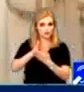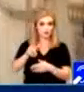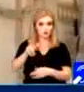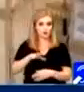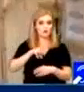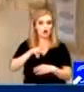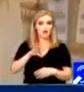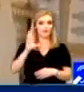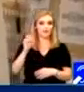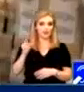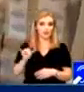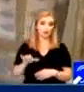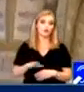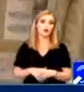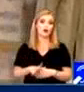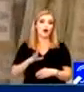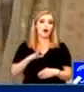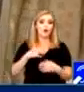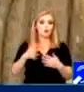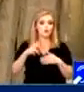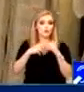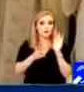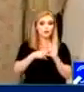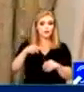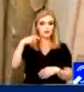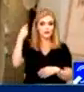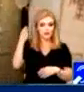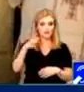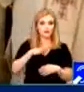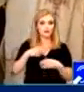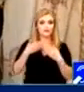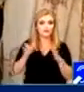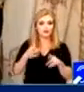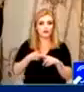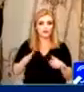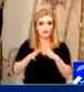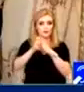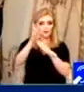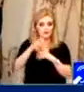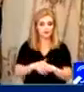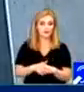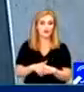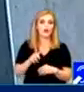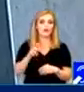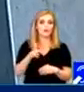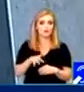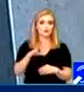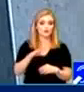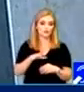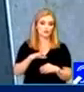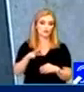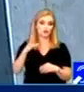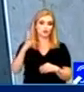în urmă cu 17 ani, când s-au comemorat 400 de ani de la moartea voievodului. Astăzi, la Turda a fost și o defilare a gărzilor de onoare, dar